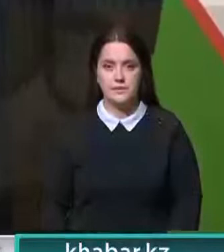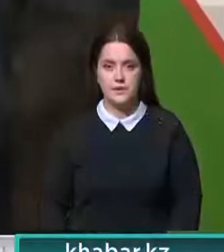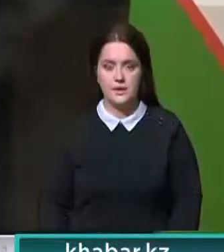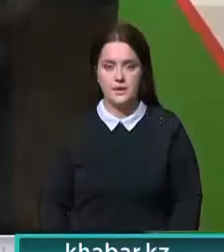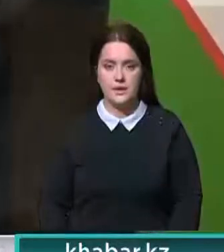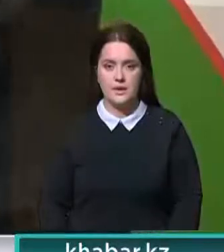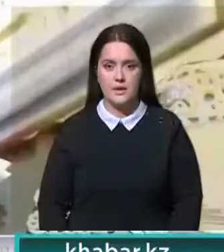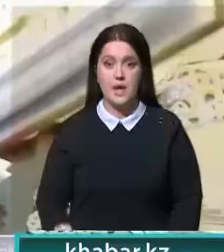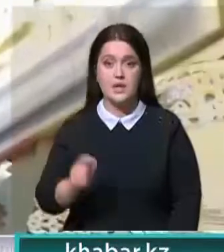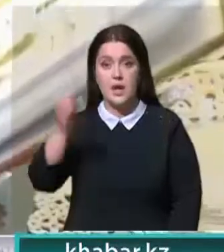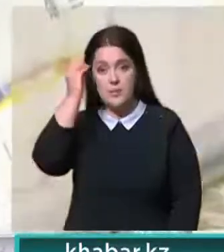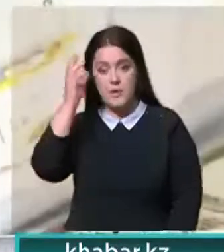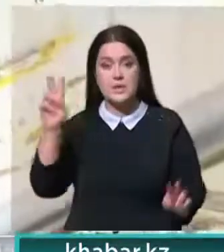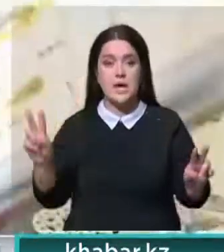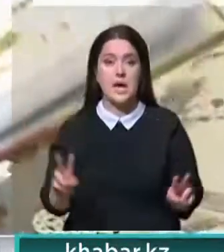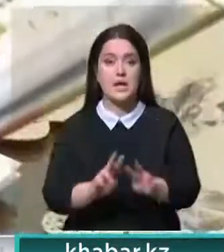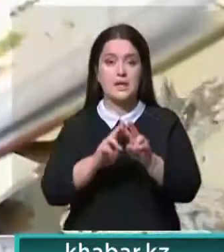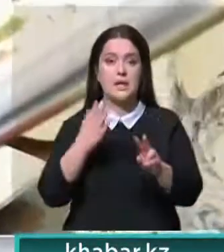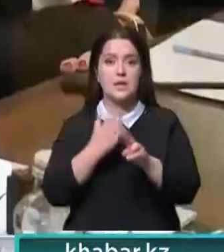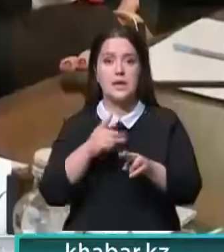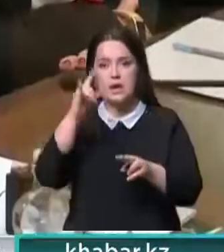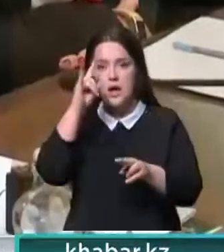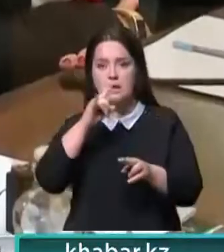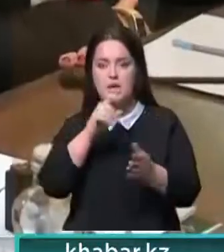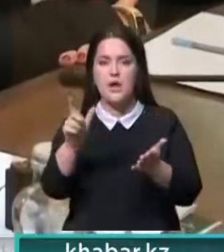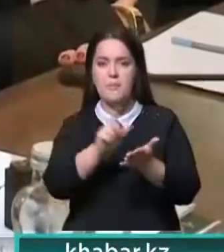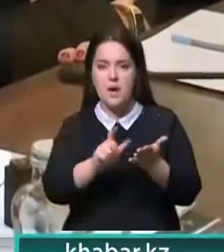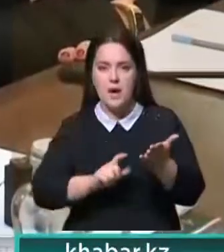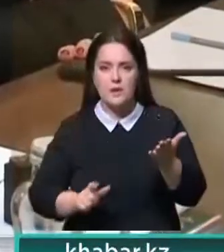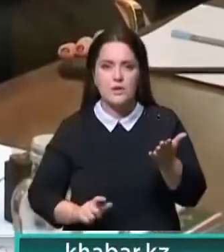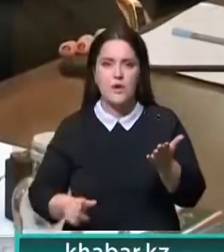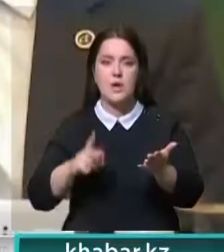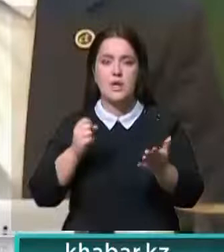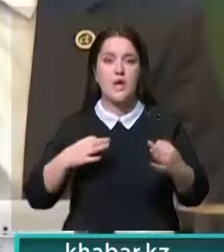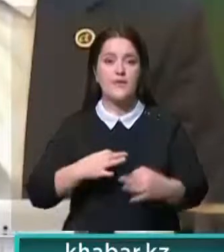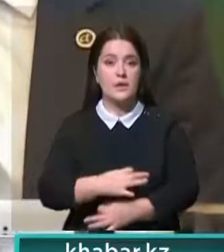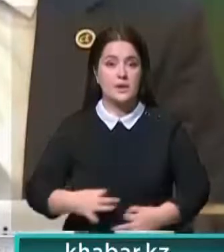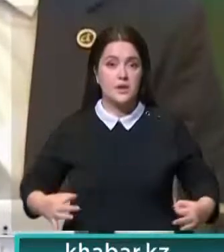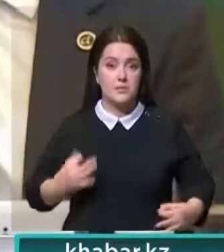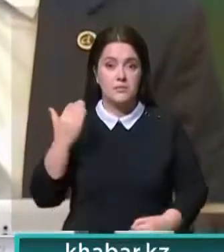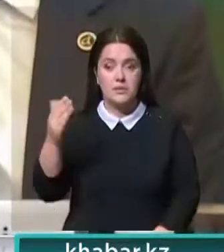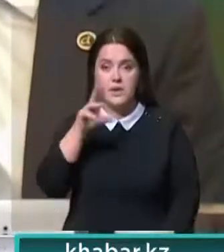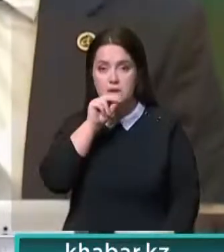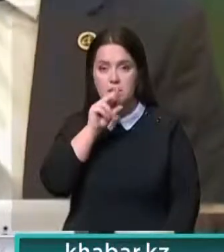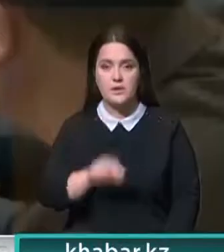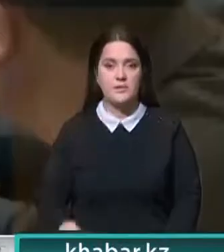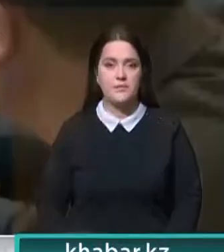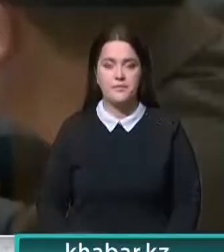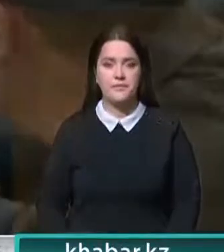треть. За народной мудростью в столице презентовали сборник казахских пословиц и поговорок на венгерском языке.